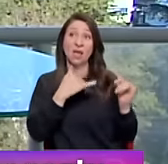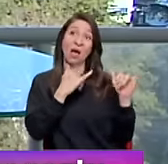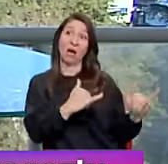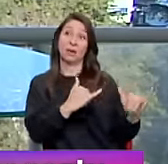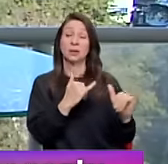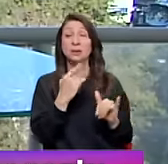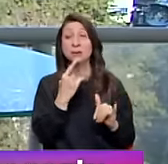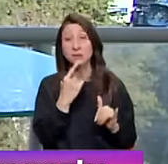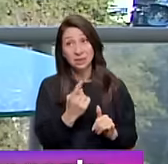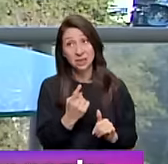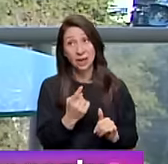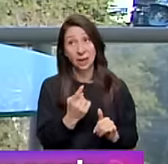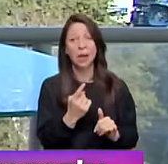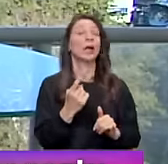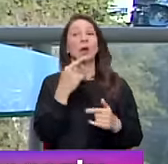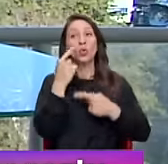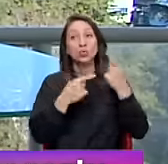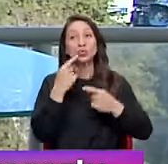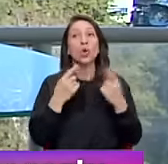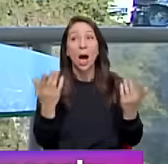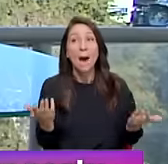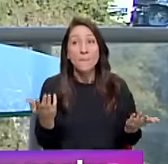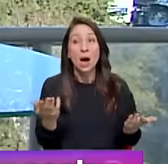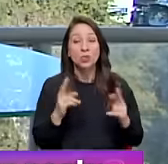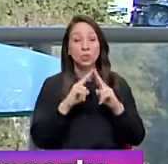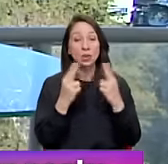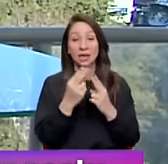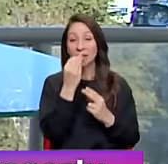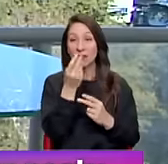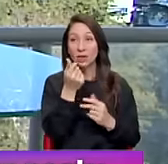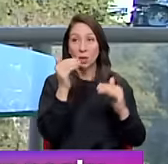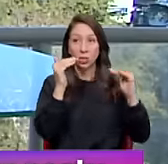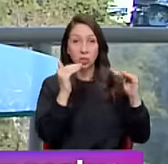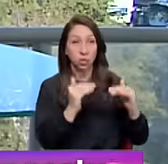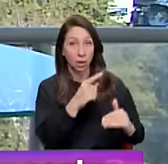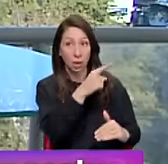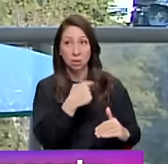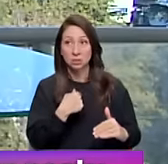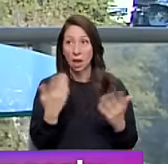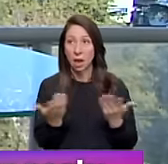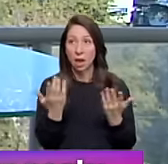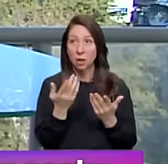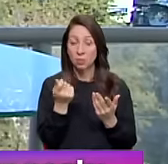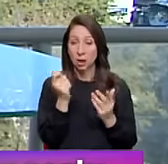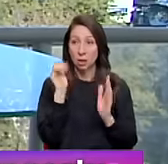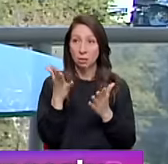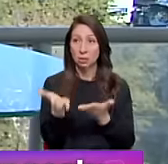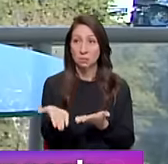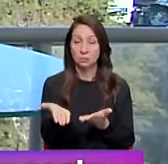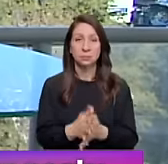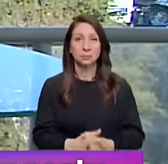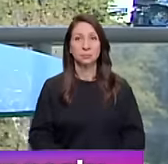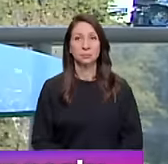yüzden böyle diye yorumlar yapılıyor ama dünyada gıda fiyatları düşerken bizde hala yüksek seyrediyor.